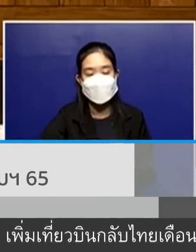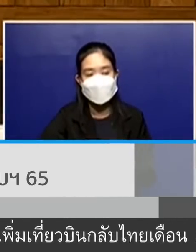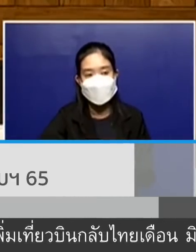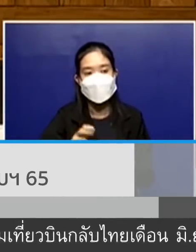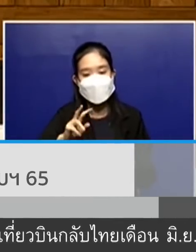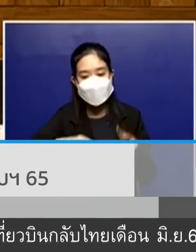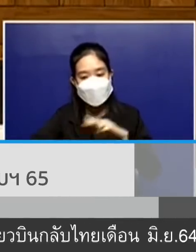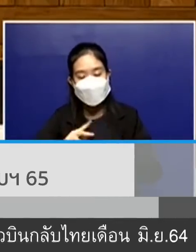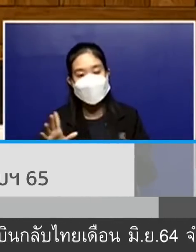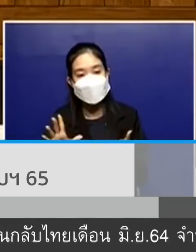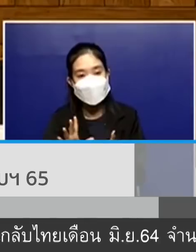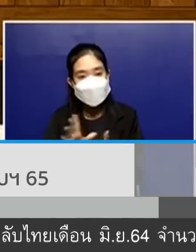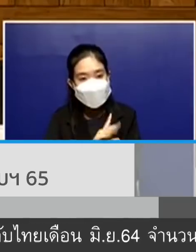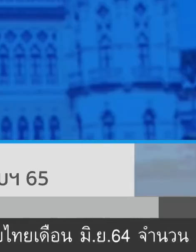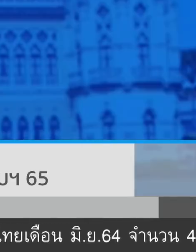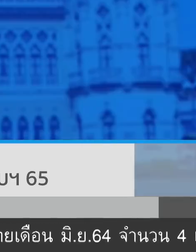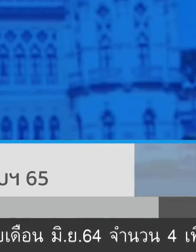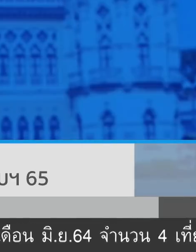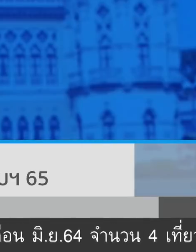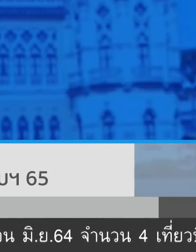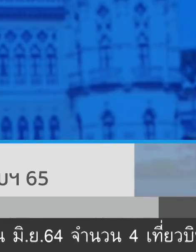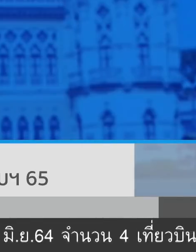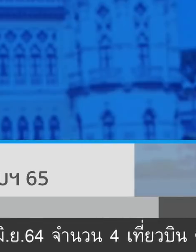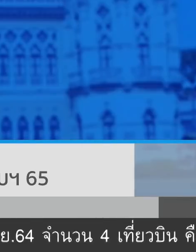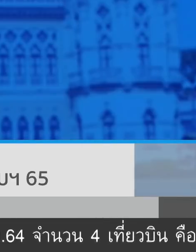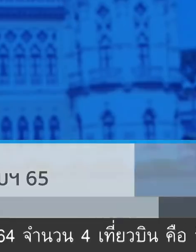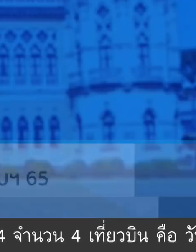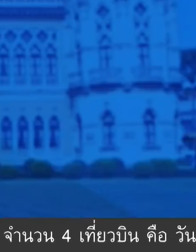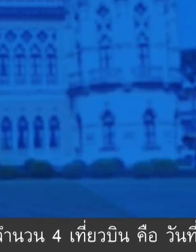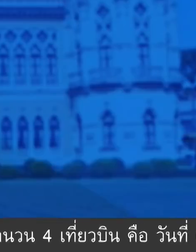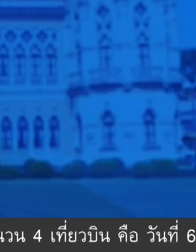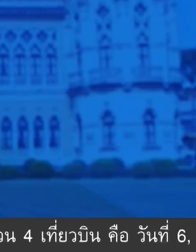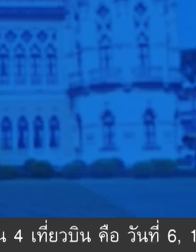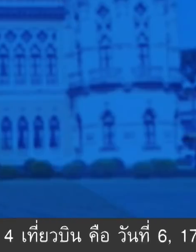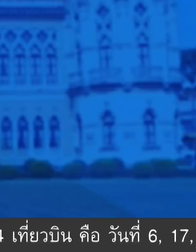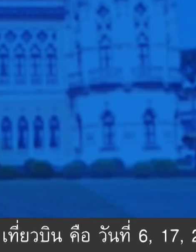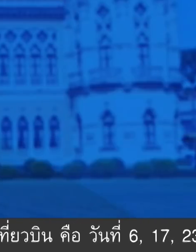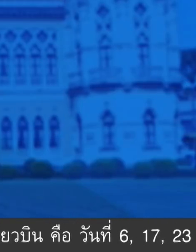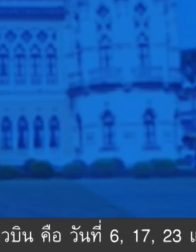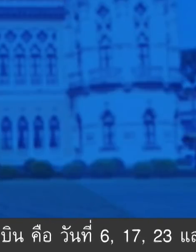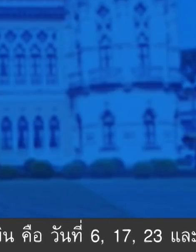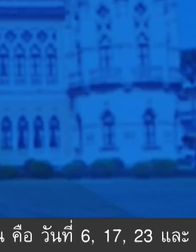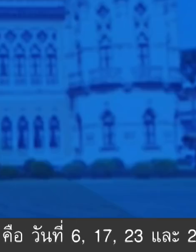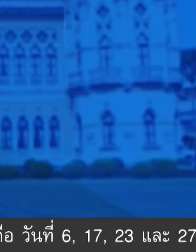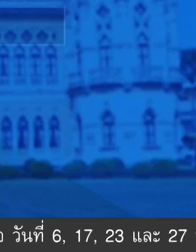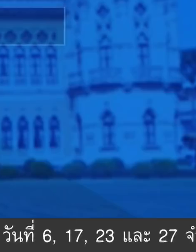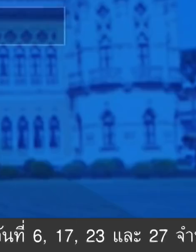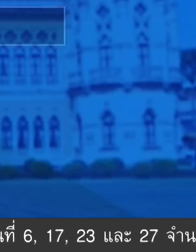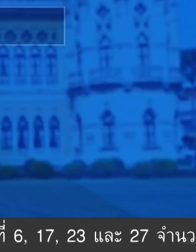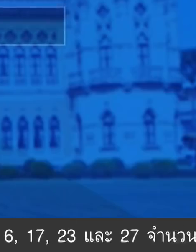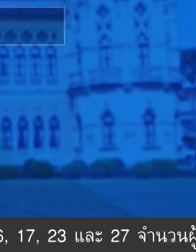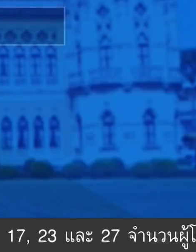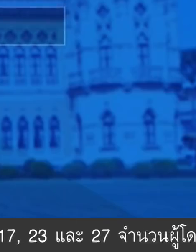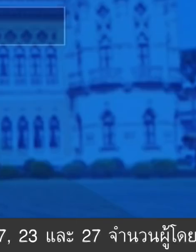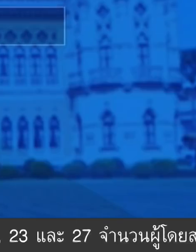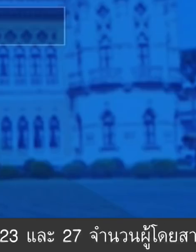นะครับแต่ว่าในมุมของรัฐบาลบอกว่าเอากระทรวงสาธารณสุขเอาแต่งบกระทรวงอย่างเดียวคงไม่